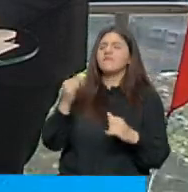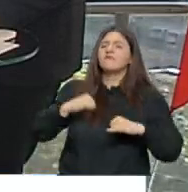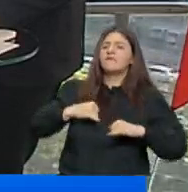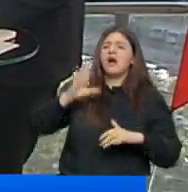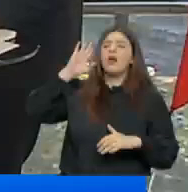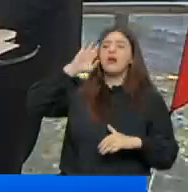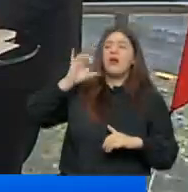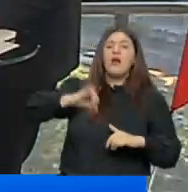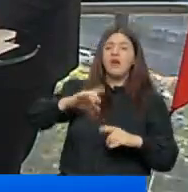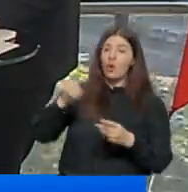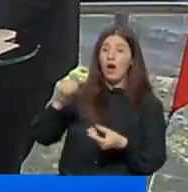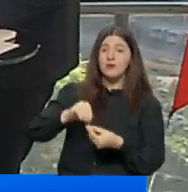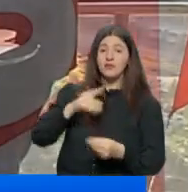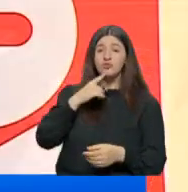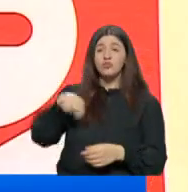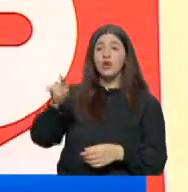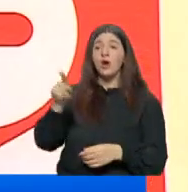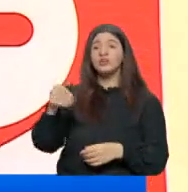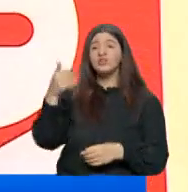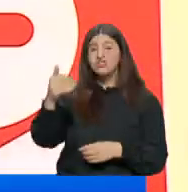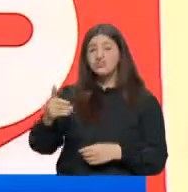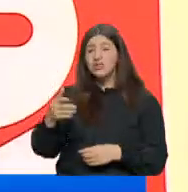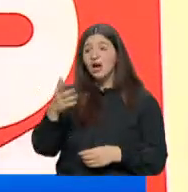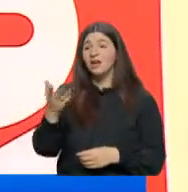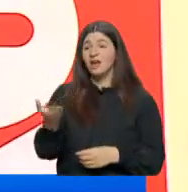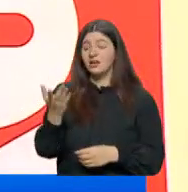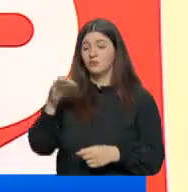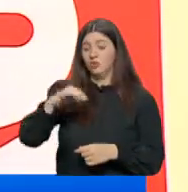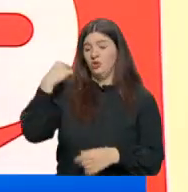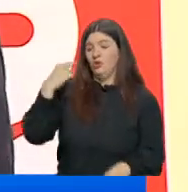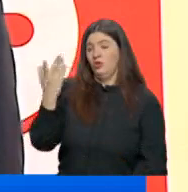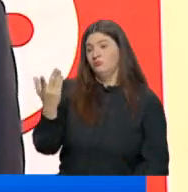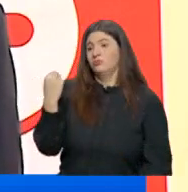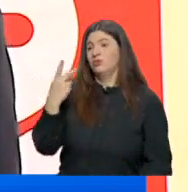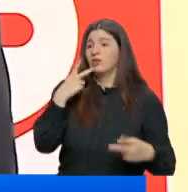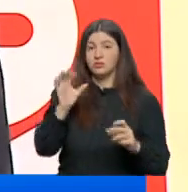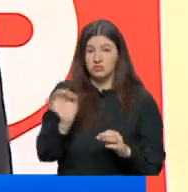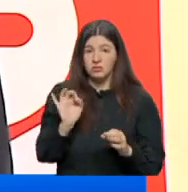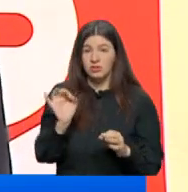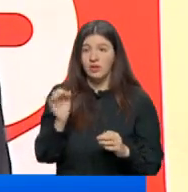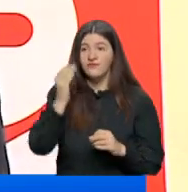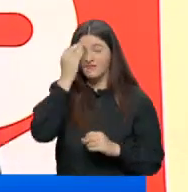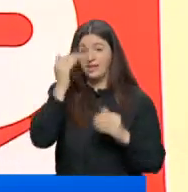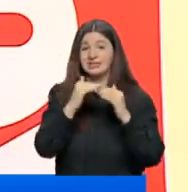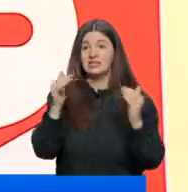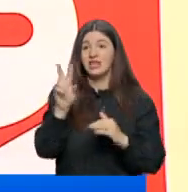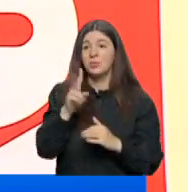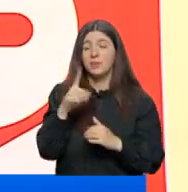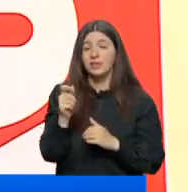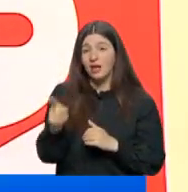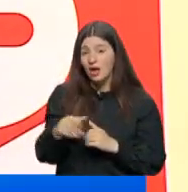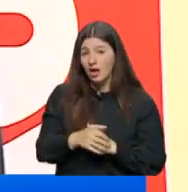Bir avuç tuzu kuru abartıyorsunuz diyor. Onun dışında ya şimdi düşünüyorum, mesela dün açıklandı değil mi? Yoksulluk sınırı 20 bin